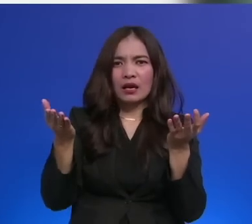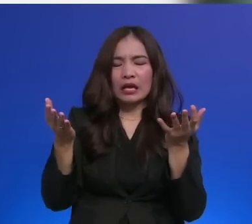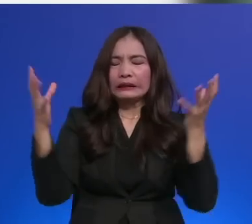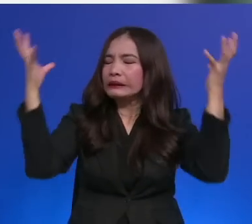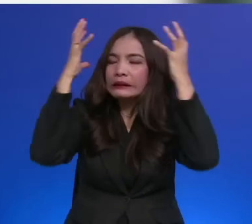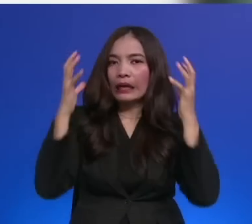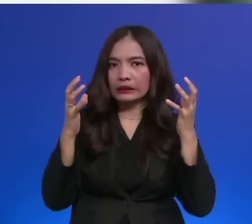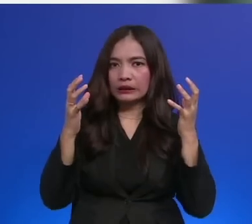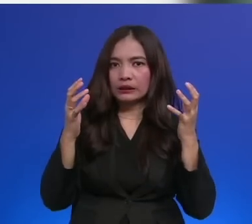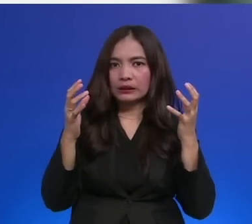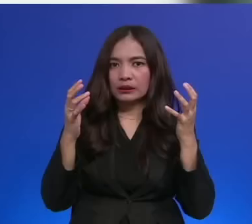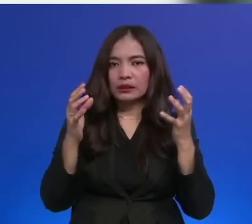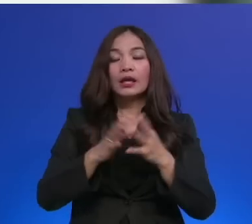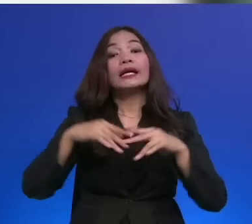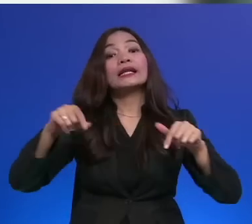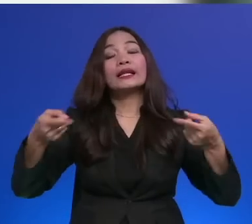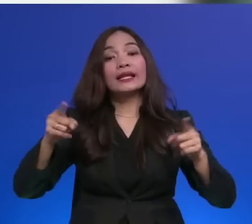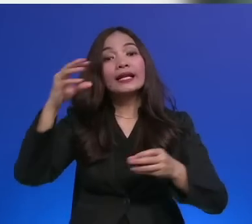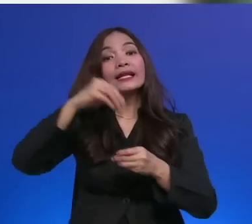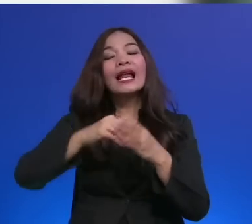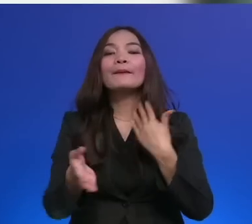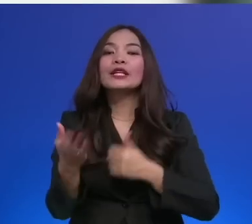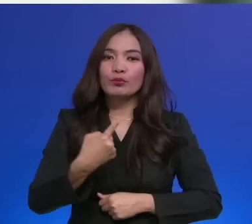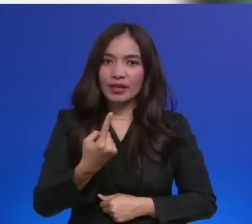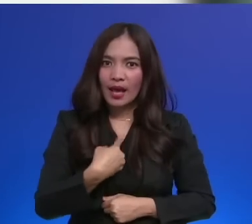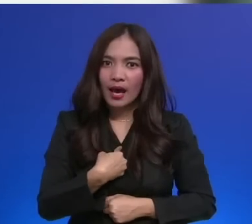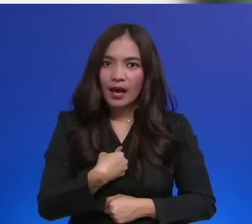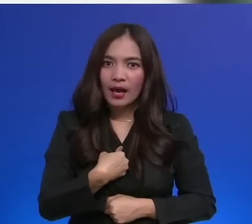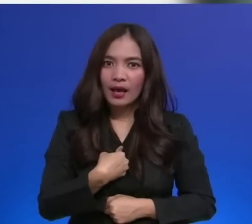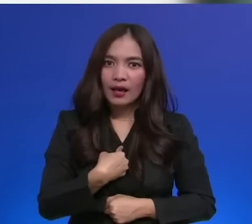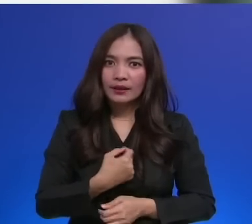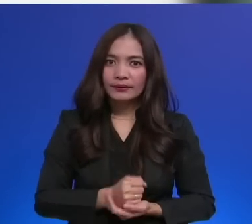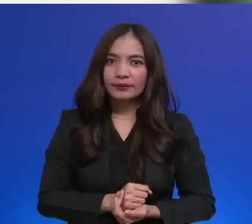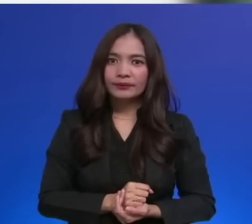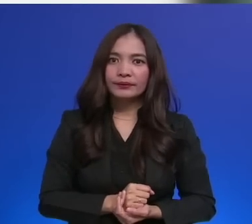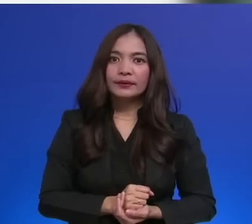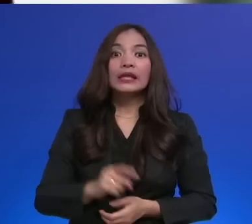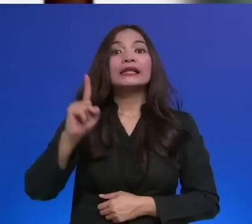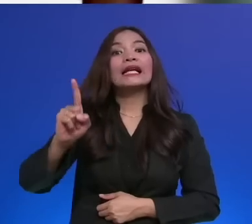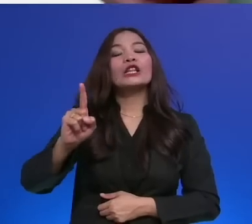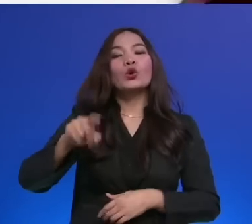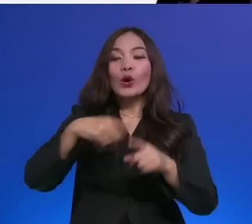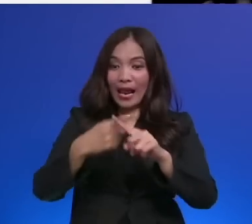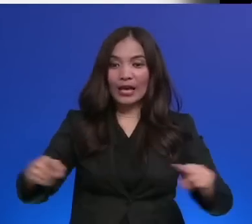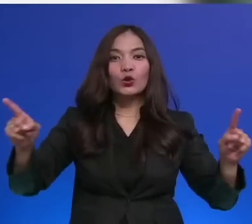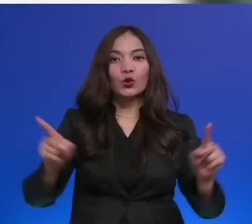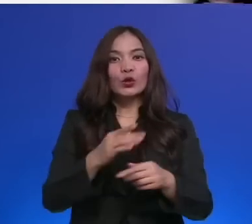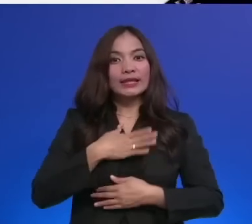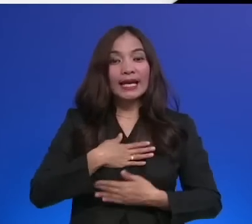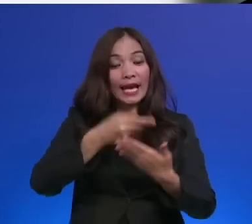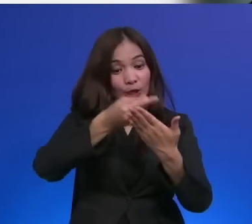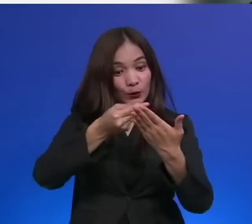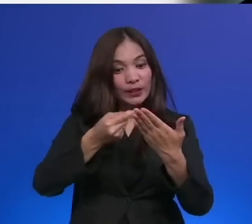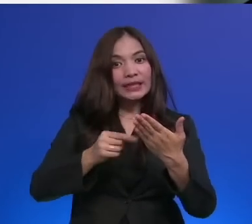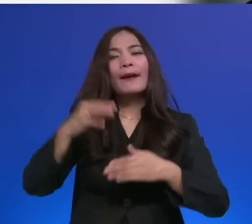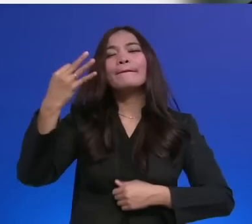Nah, ini hal-hal yang bisa terjadi di dalam hidup kita. Ada satu lagu yang saya tulis, ya saudara,